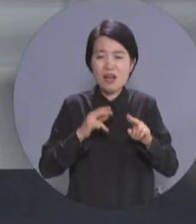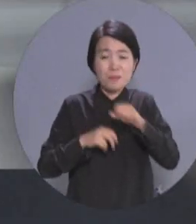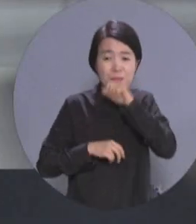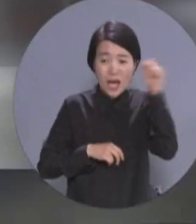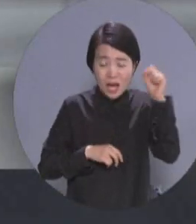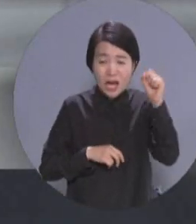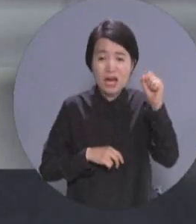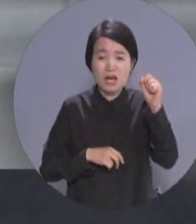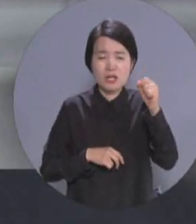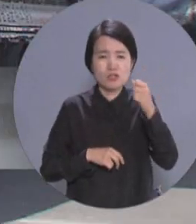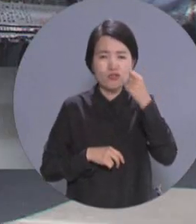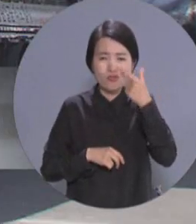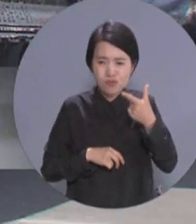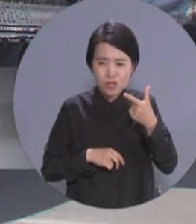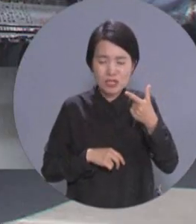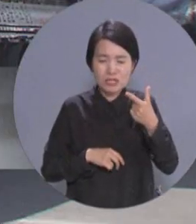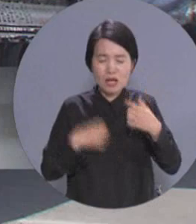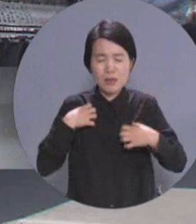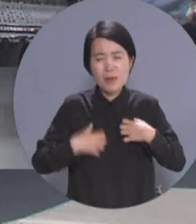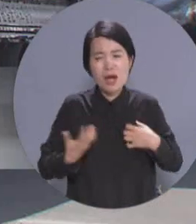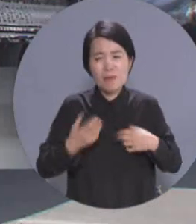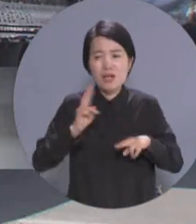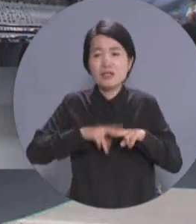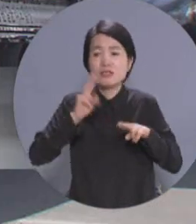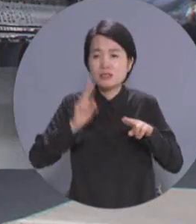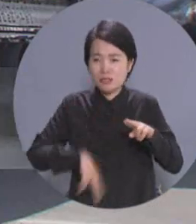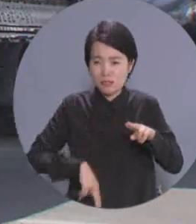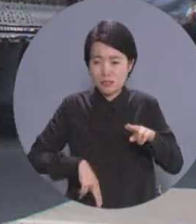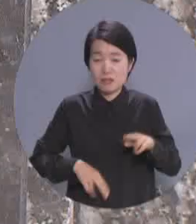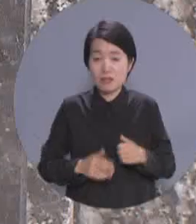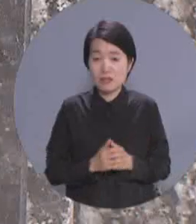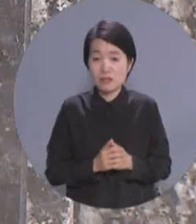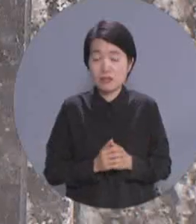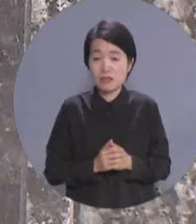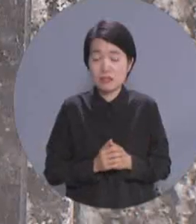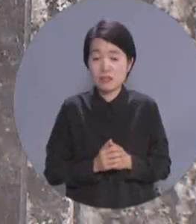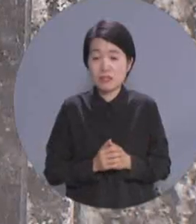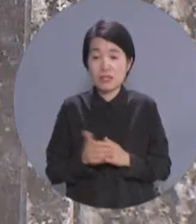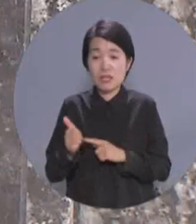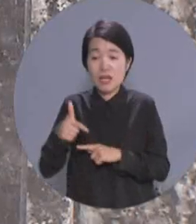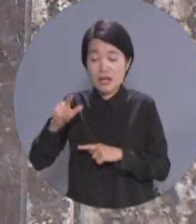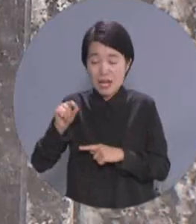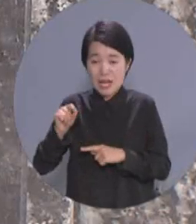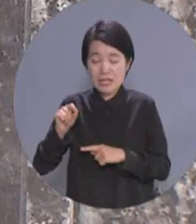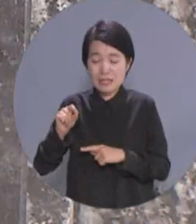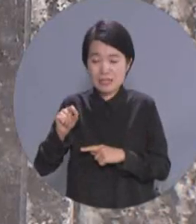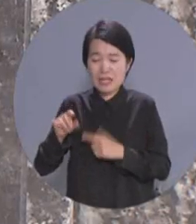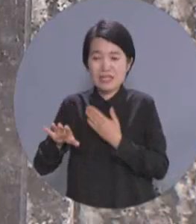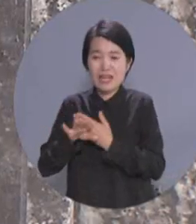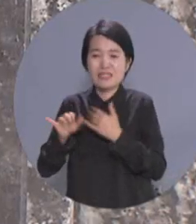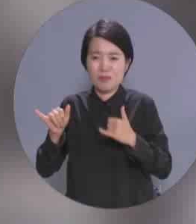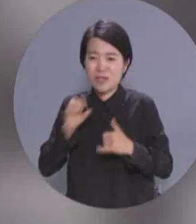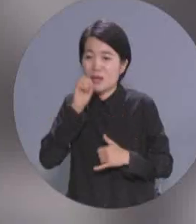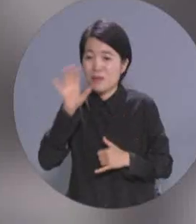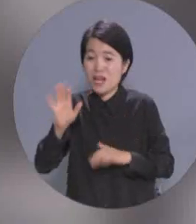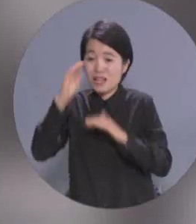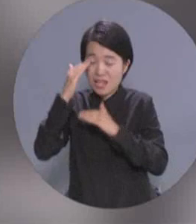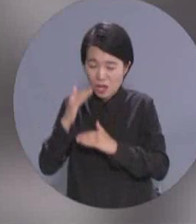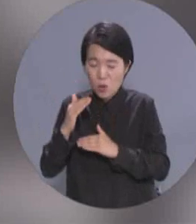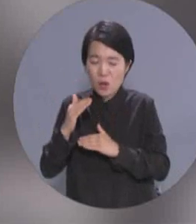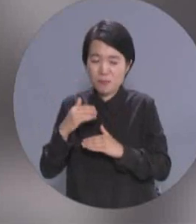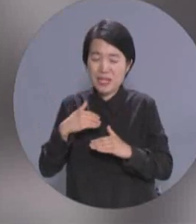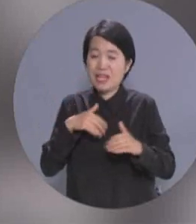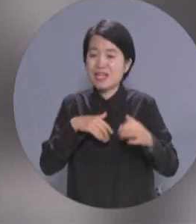당선됐지만 6개월 만에 건강상 이후로 사퇴했습니다 당시 강 이사장이 선거에 나온 다른 후보에게 자신이